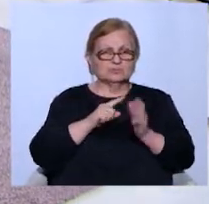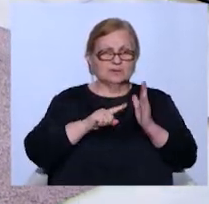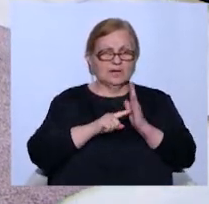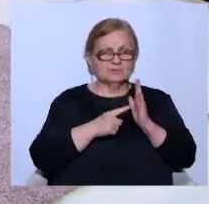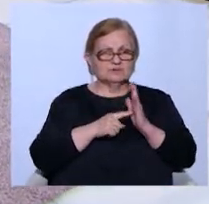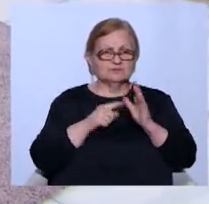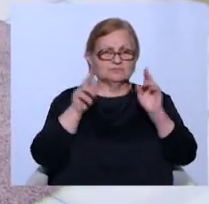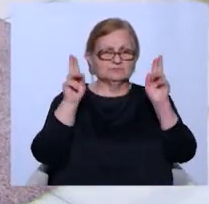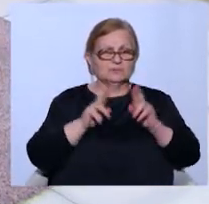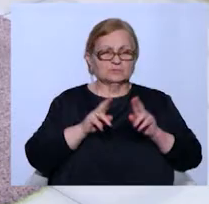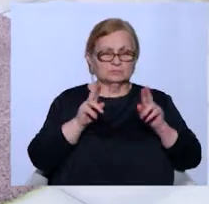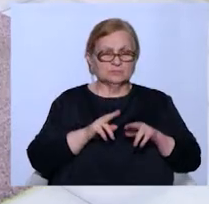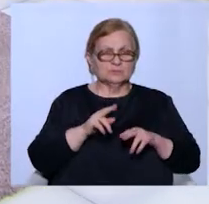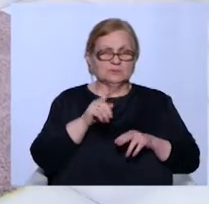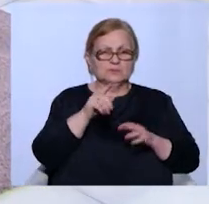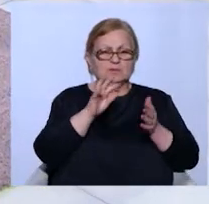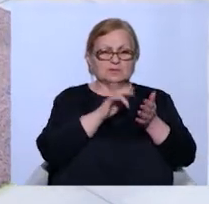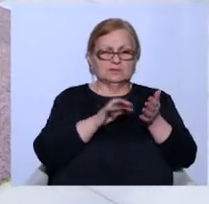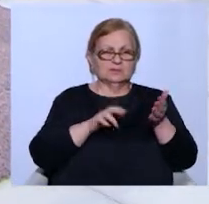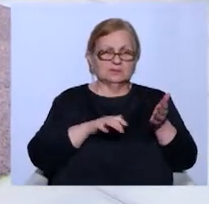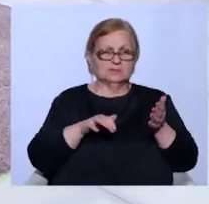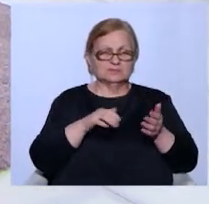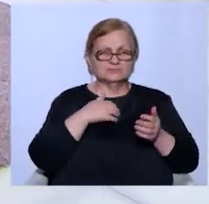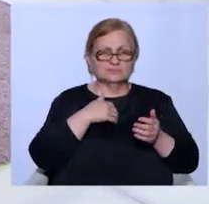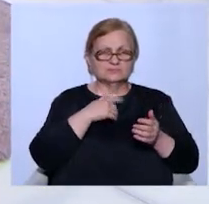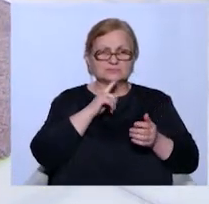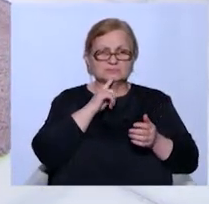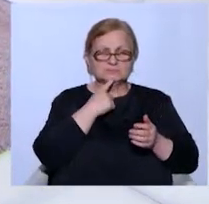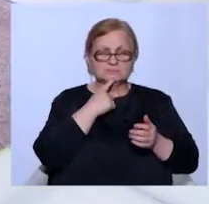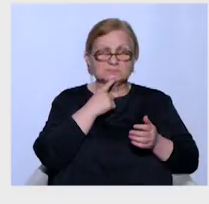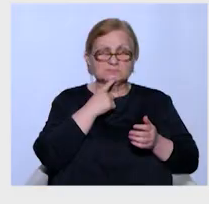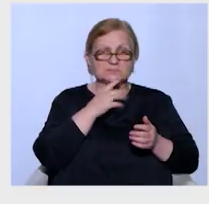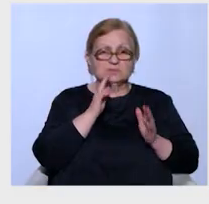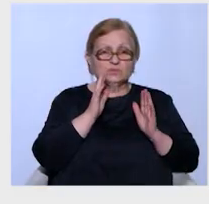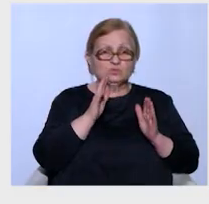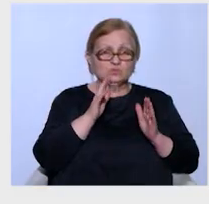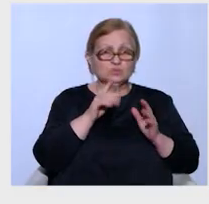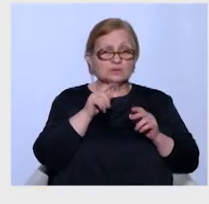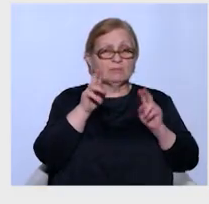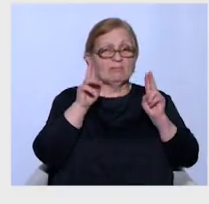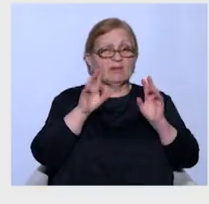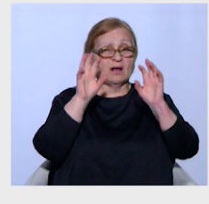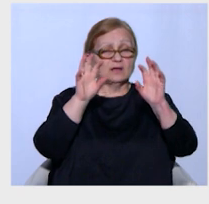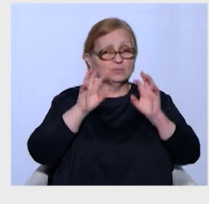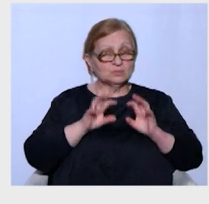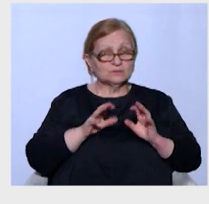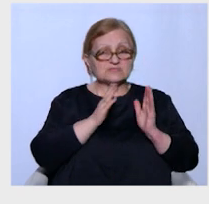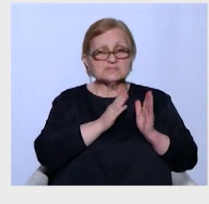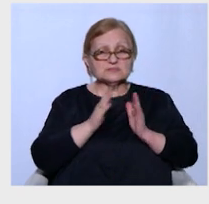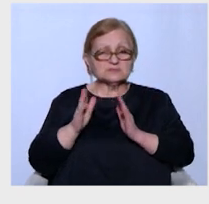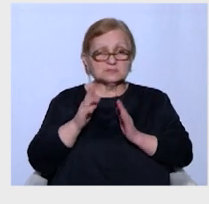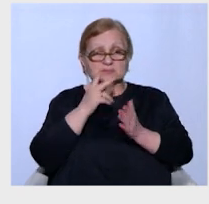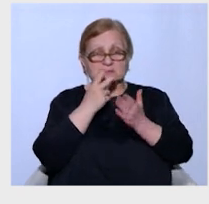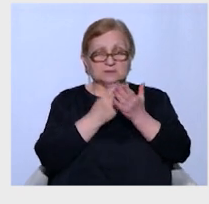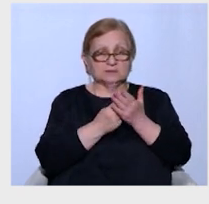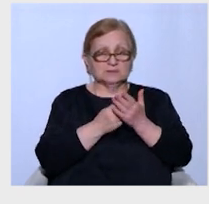აი ესეთი გამოთვლები, რომელსაც კალკულატორითაც რომ ვითვლით, რთულია, თუ გარკვეული კანონზომიერება და გარკვეული წესრიგი